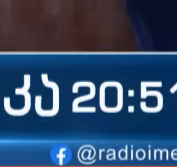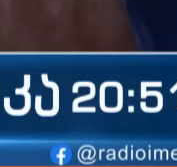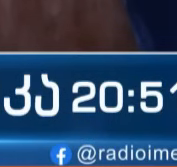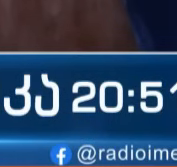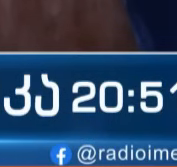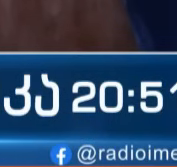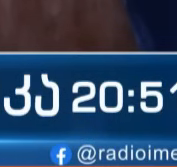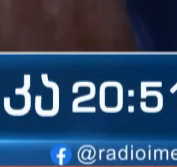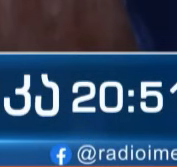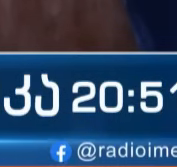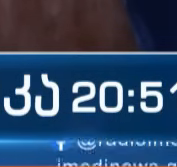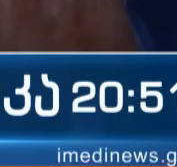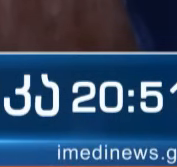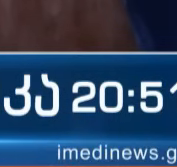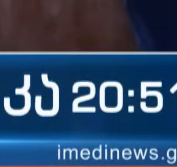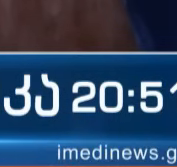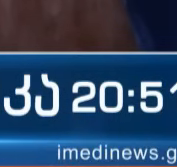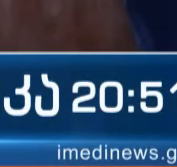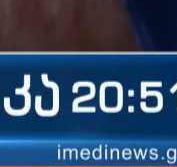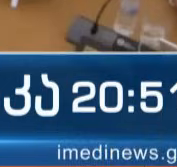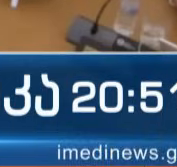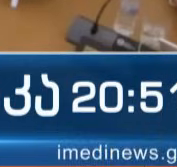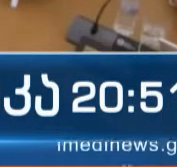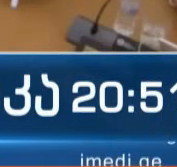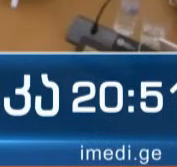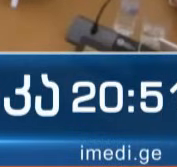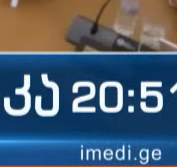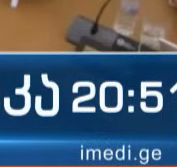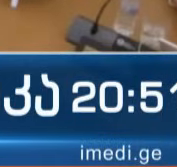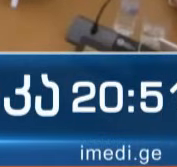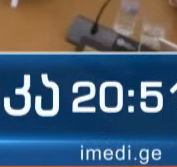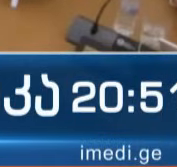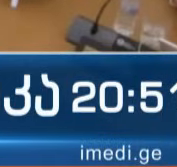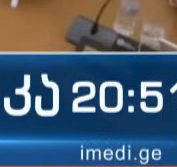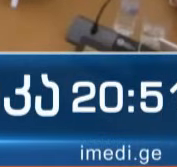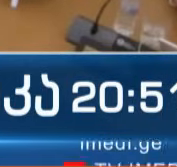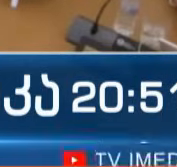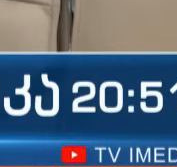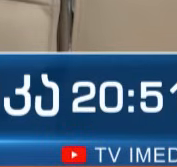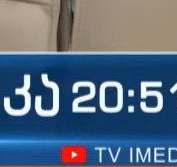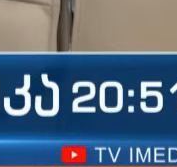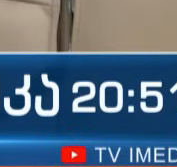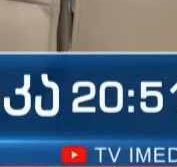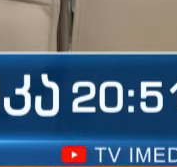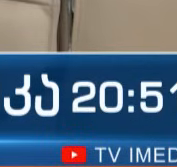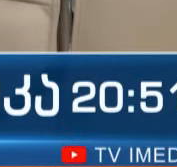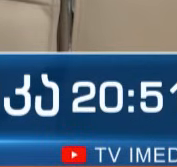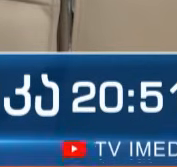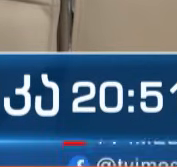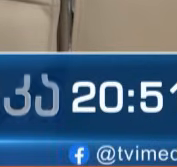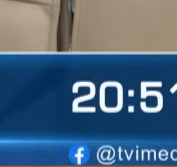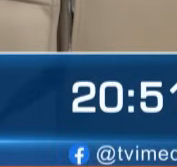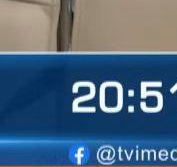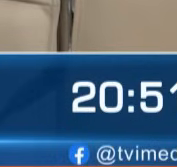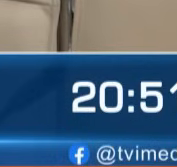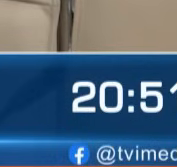არგუმენტები დაუწუნეს ქართულ ოცნებაში, პარლამენტის თავმჯდომარისგან კი დეპუტატმა წვავე კრიტიკა და მითითებები მიიღო. დესაც